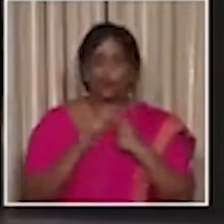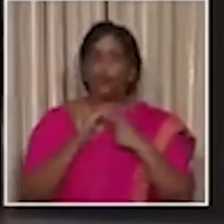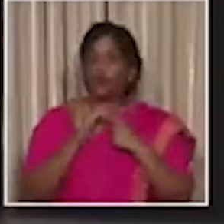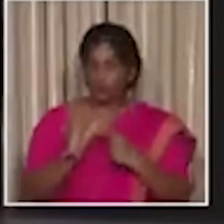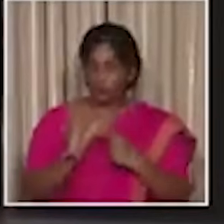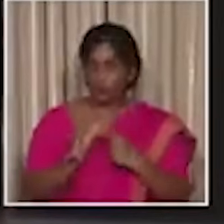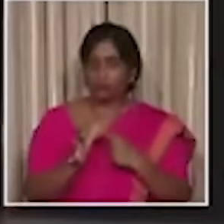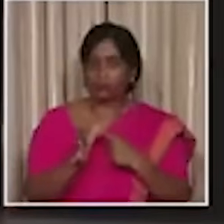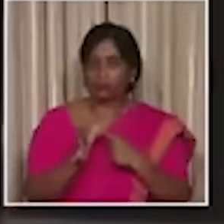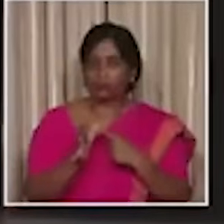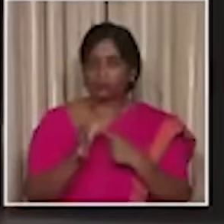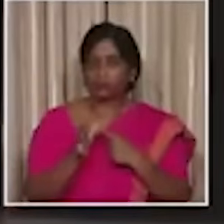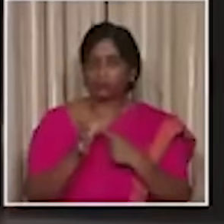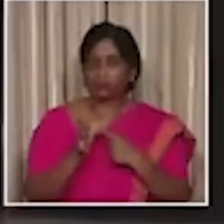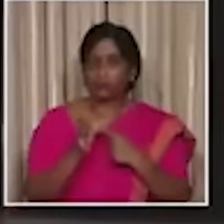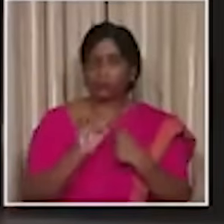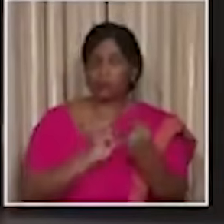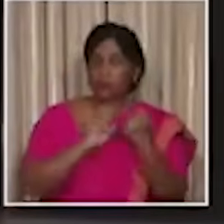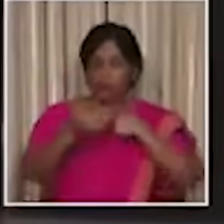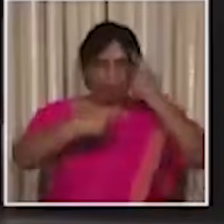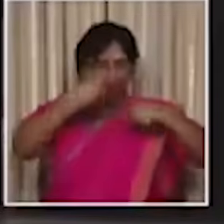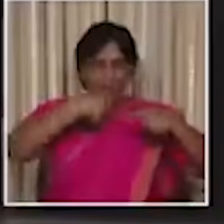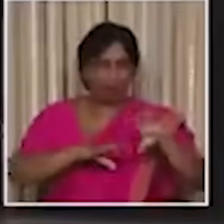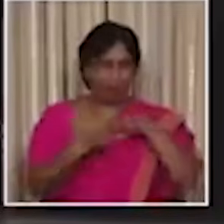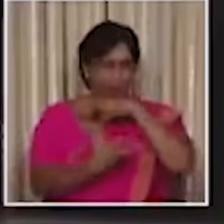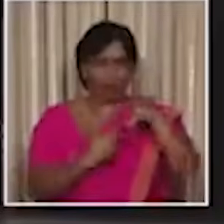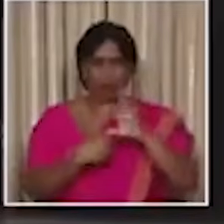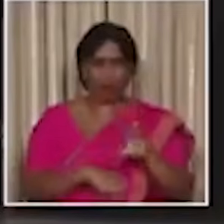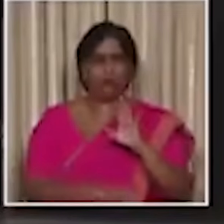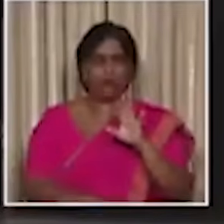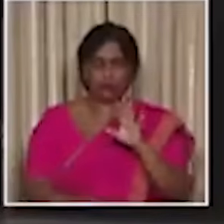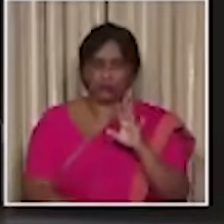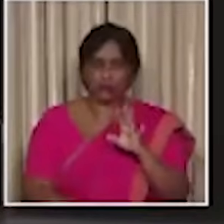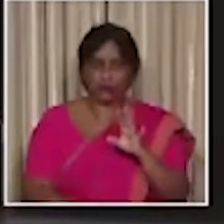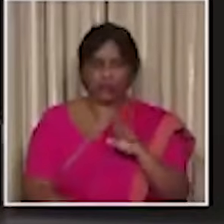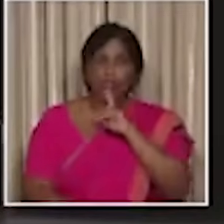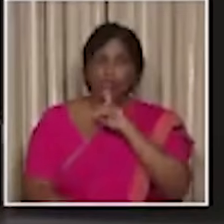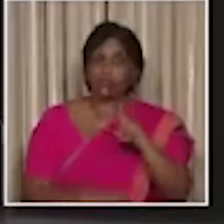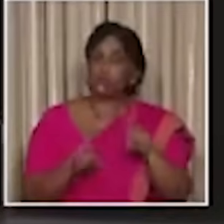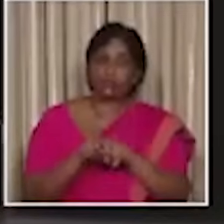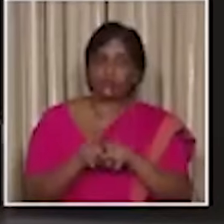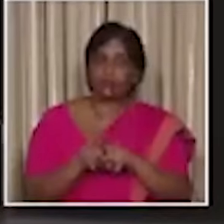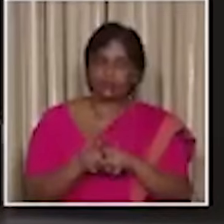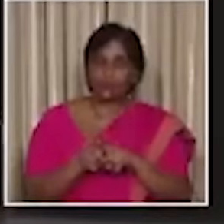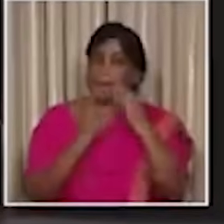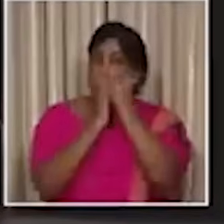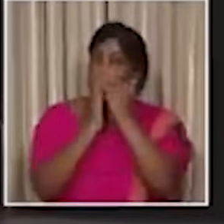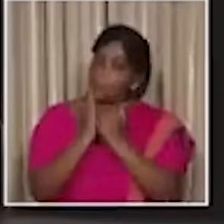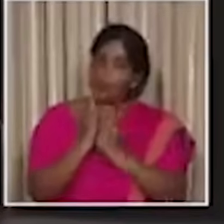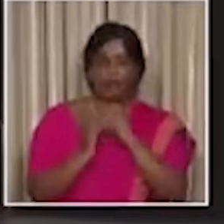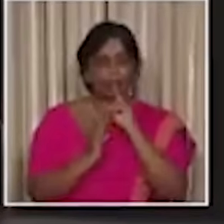දෙන්නම් මාරුවෙන් මාරුවට උත්තර දෙන්න ගියොත් මේක පැටලෙන නිසා ඔබතුමා කියපු විදිහට නැතුව මම පිළිවෙලට දෙන්නම් මොකද